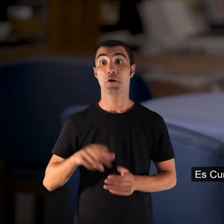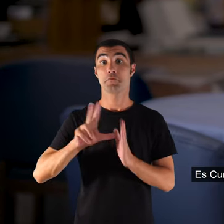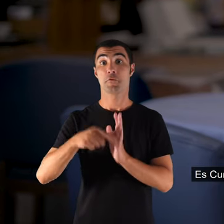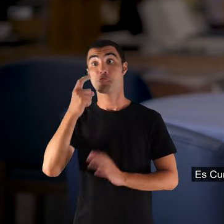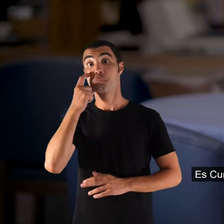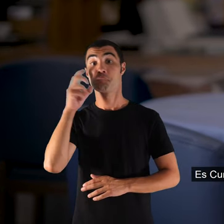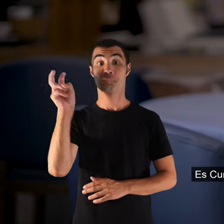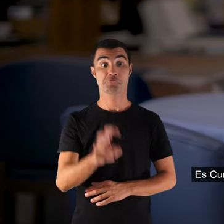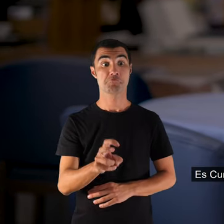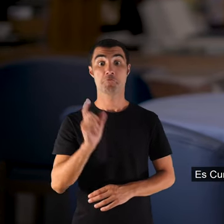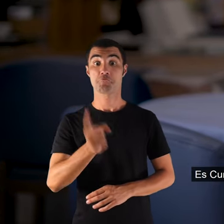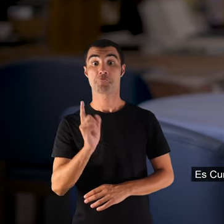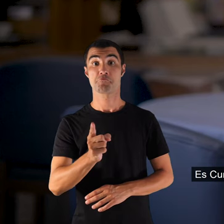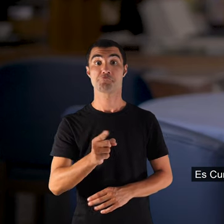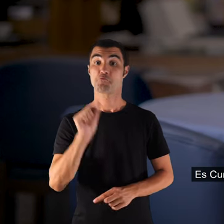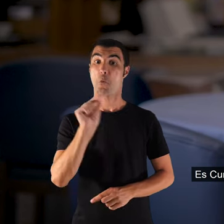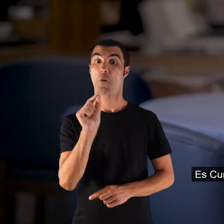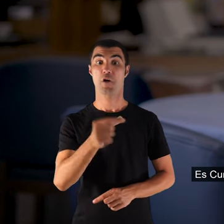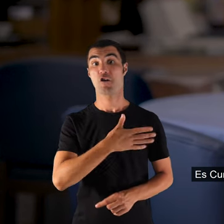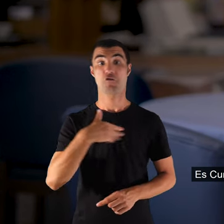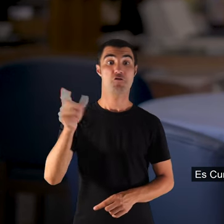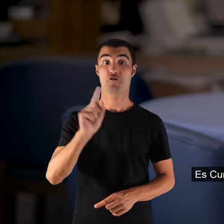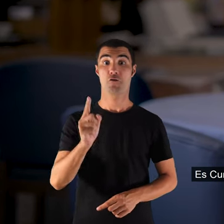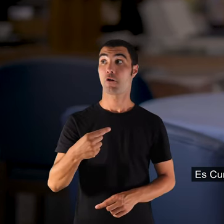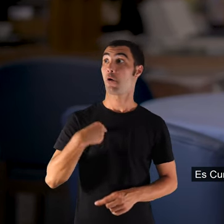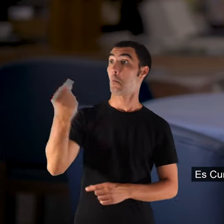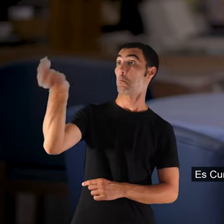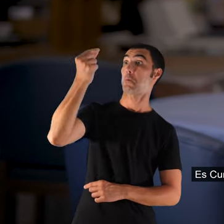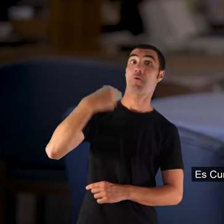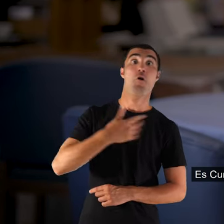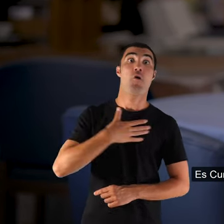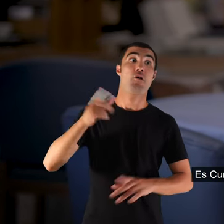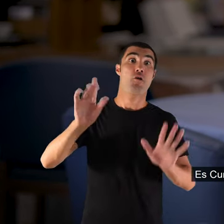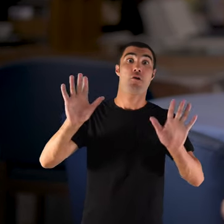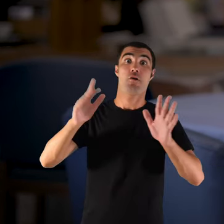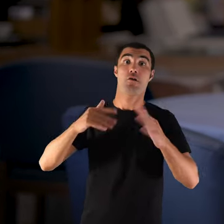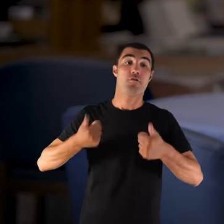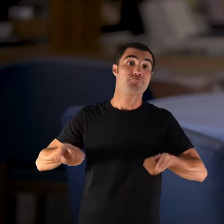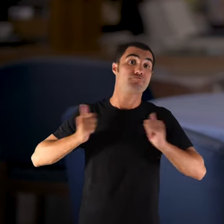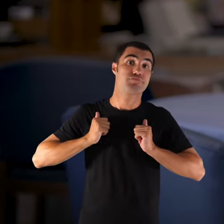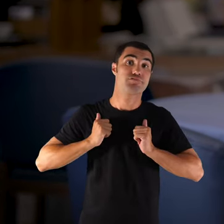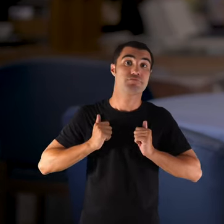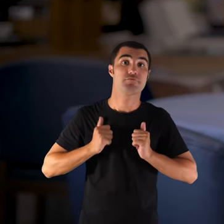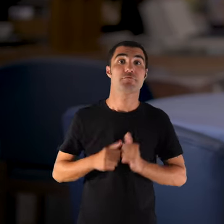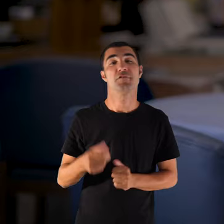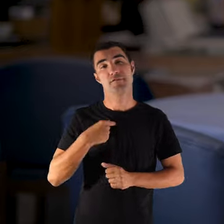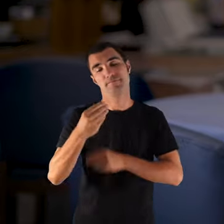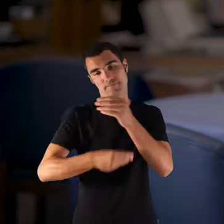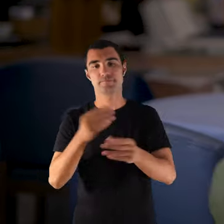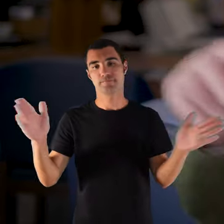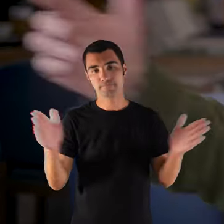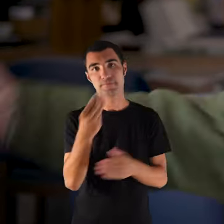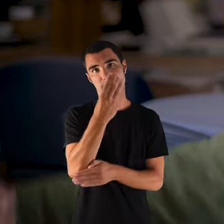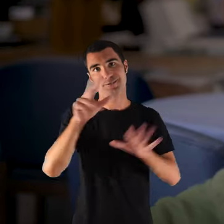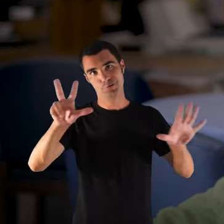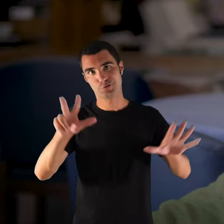i em fotrà un paquet. Dic, i jo no vaig de paquets. Diu, la bufaré de 38, però